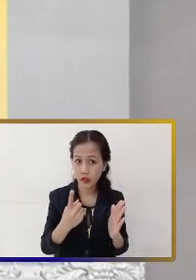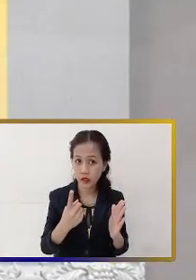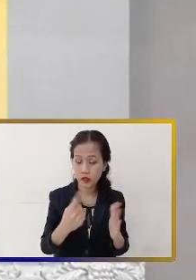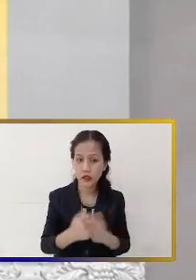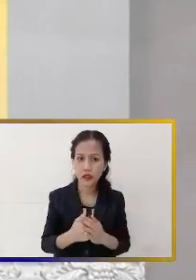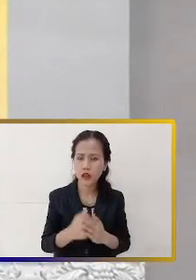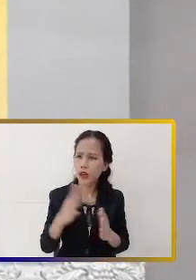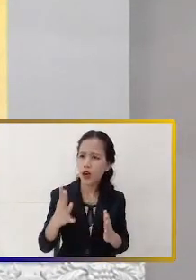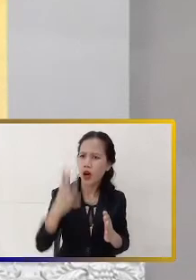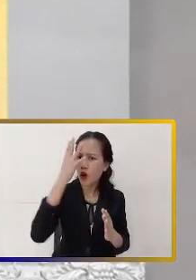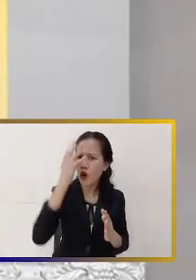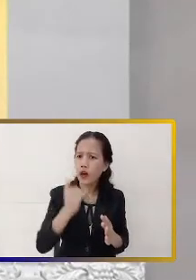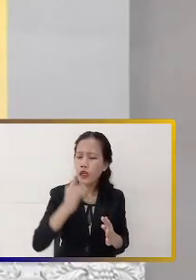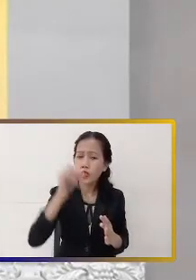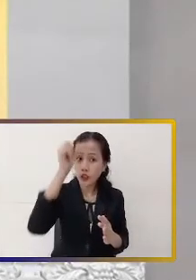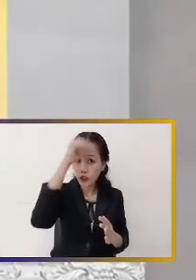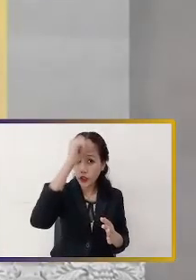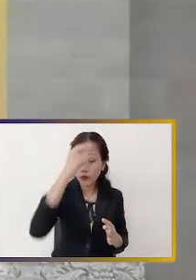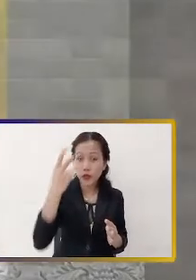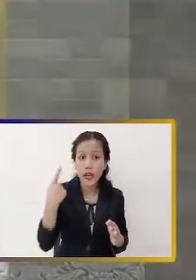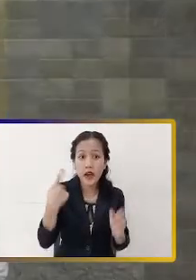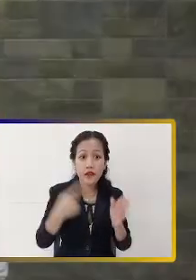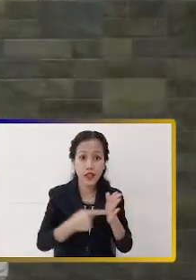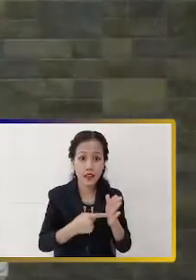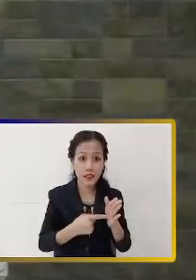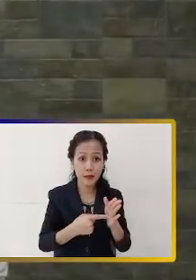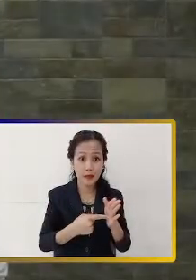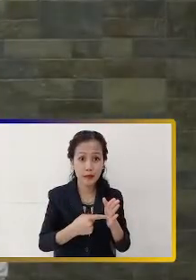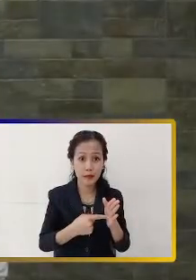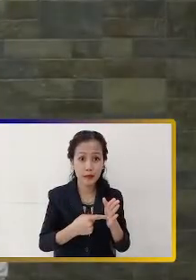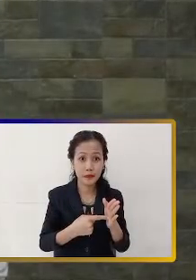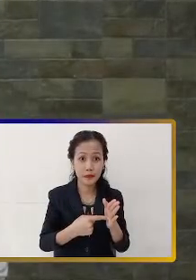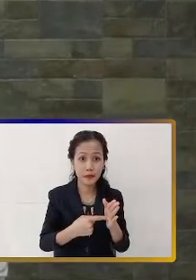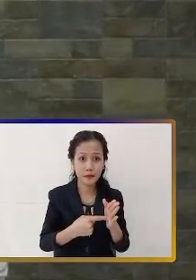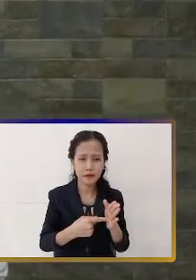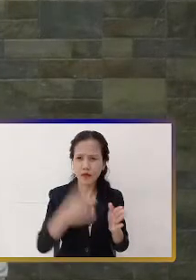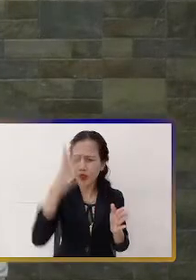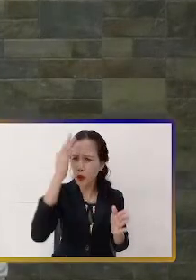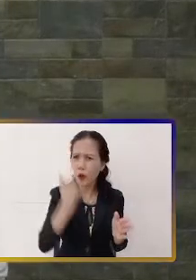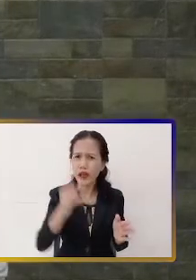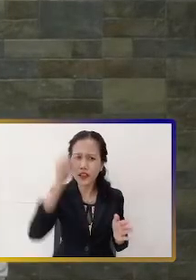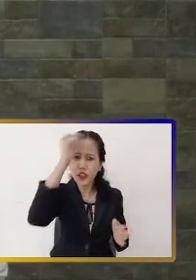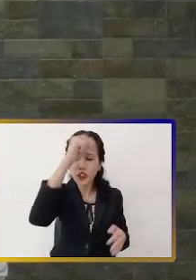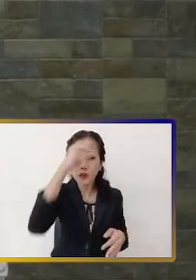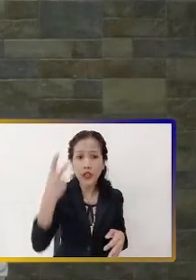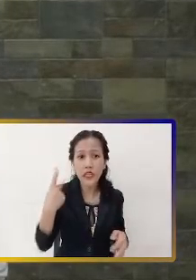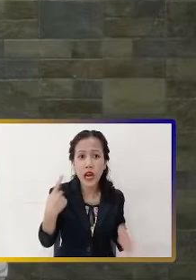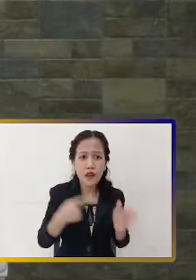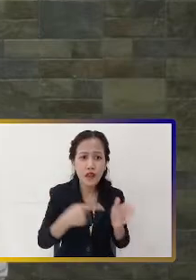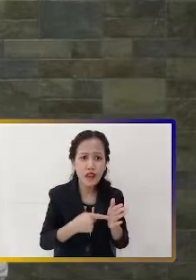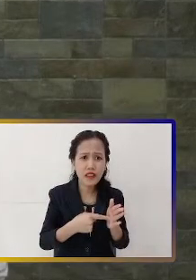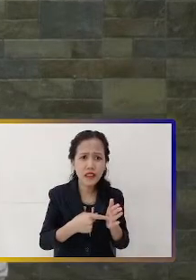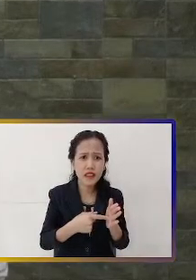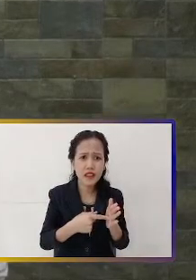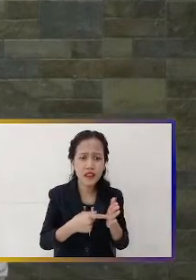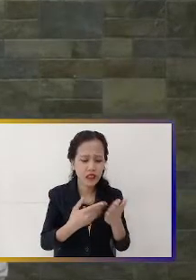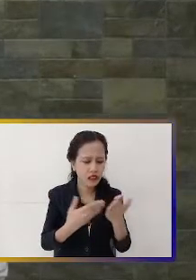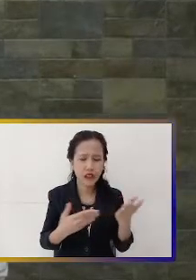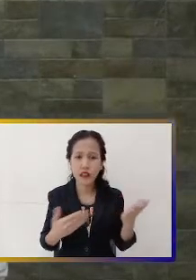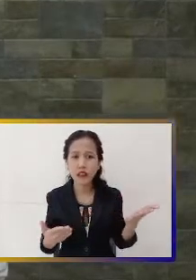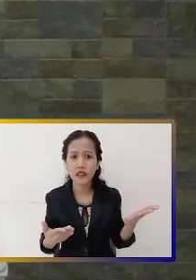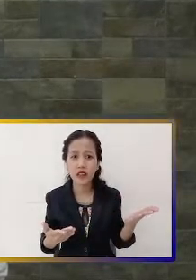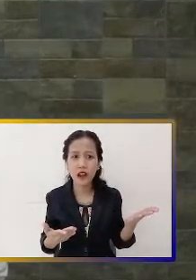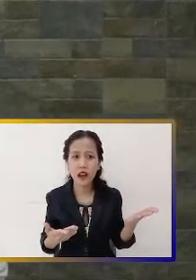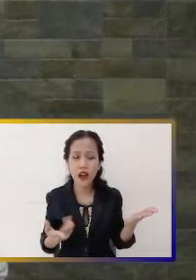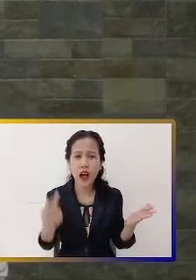bakit si Solomon nagkaroon ng ganito? Kapatid, bakit si Solomon nagkaroon ng mga freebies? Bakit ang Panginoon, si Solomon